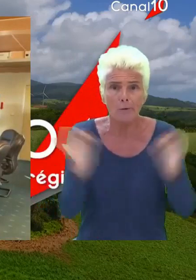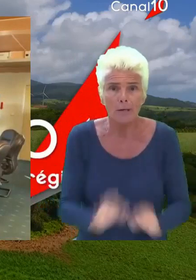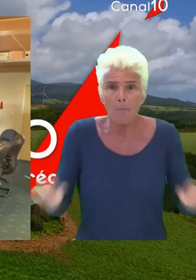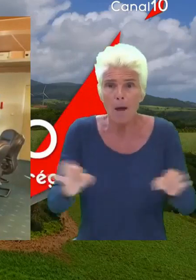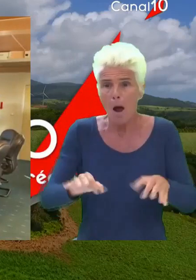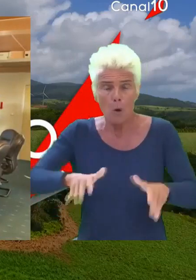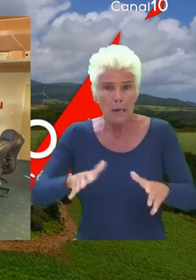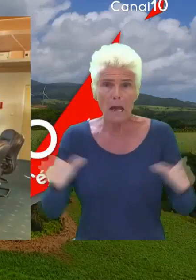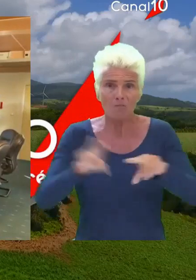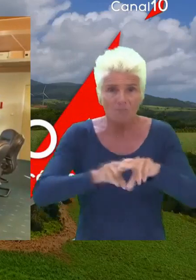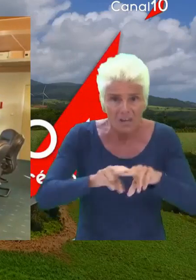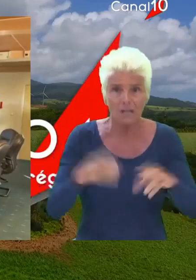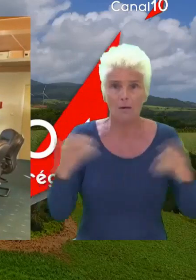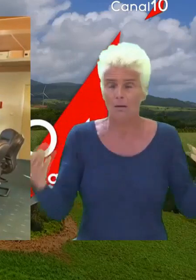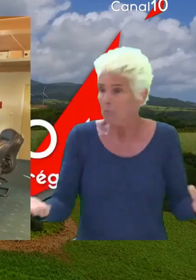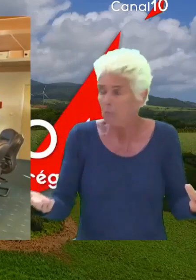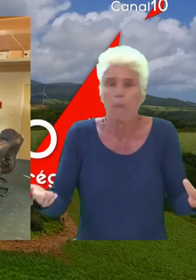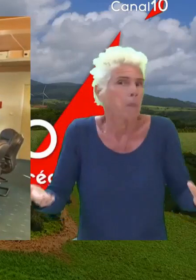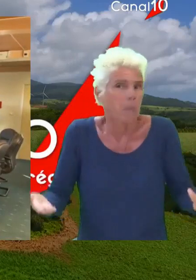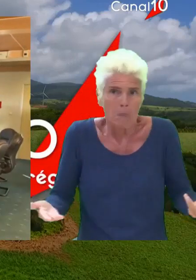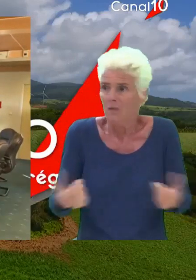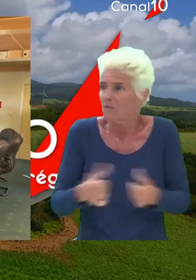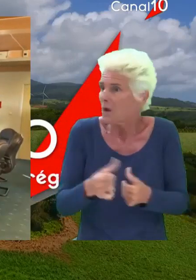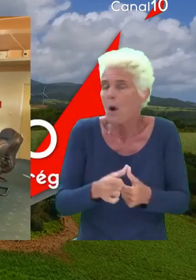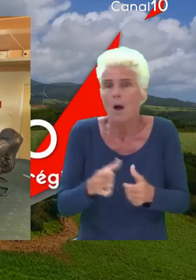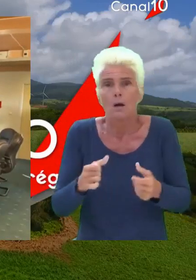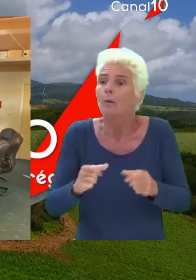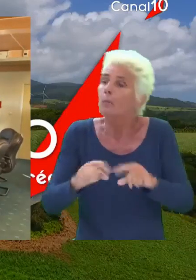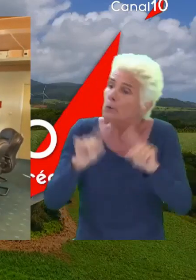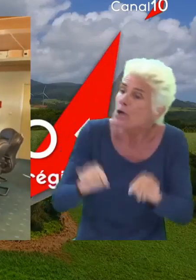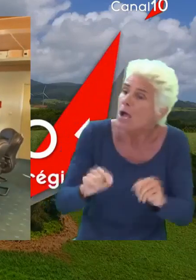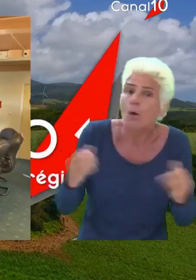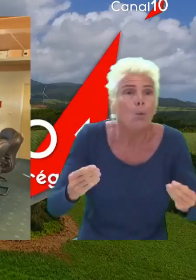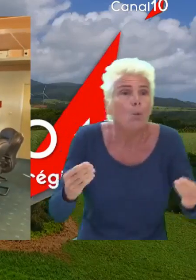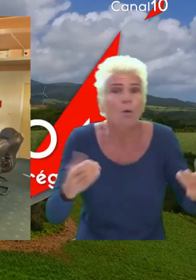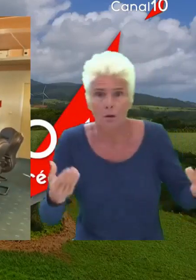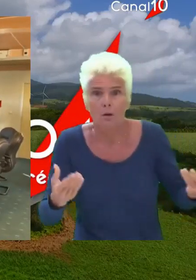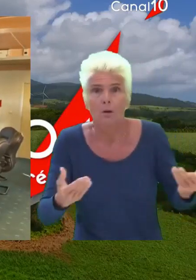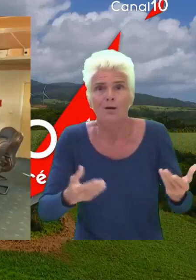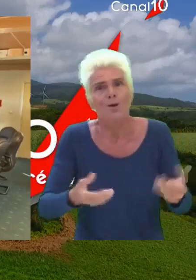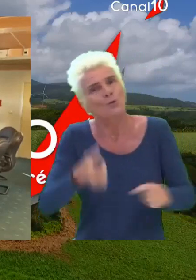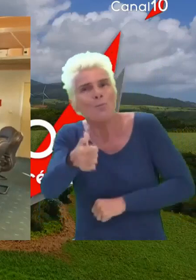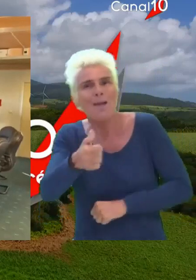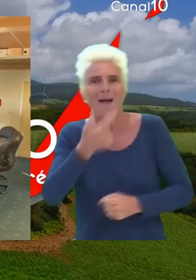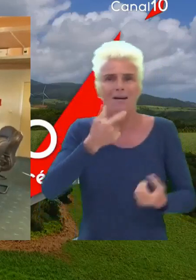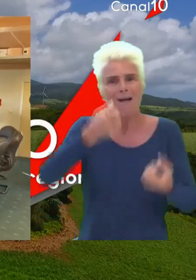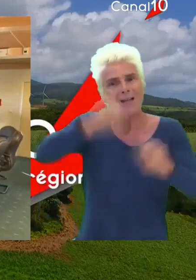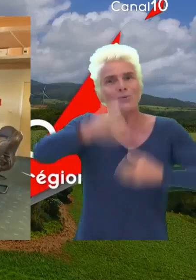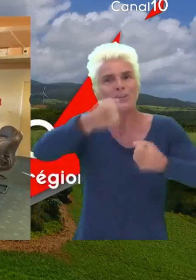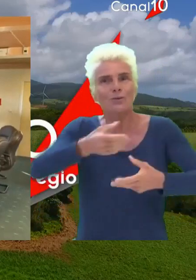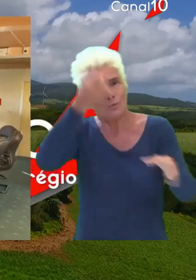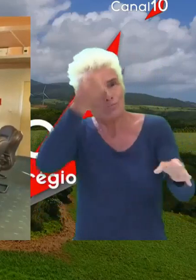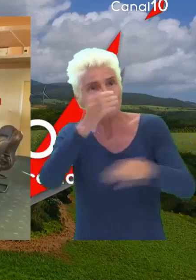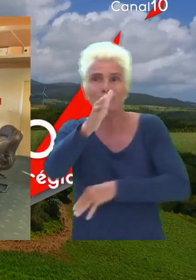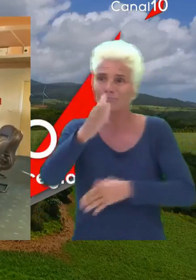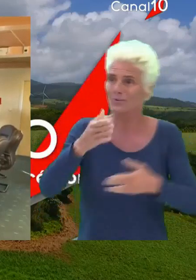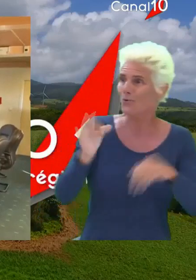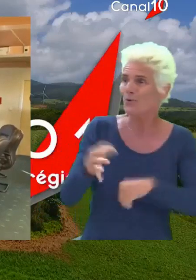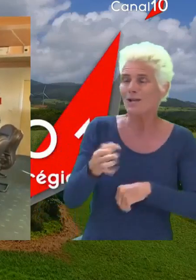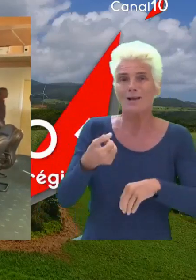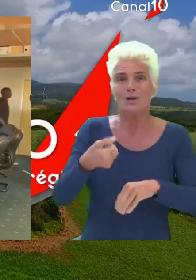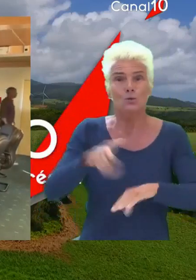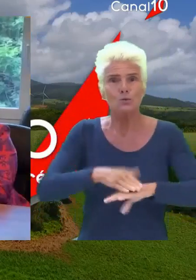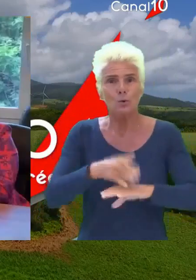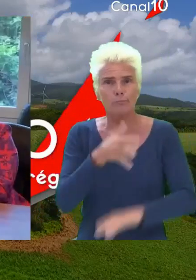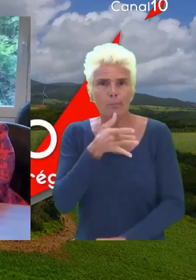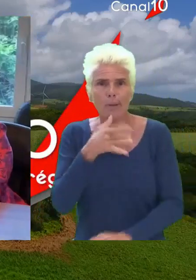sont pas mis en œuvre et qu' a pas de de budget prévu pour de toute façon donc c'est bien d'annoncer des choses mais matériellement sont pas possibles donc c'est bien